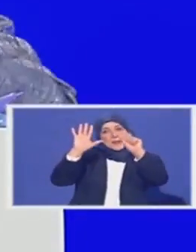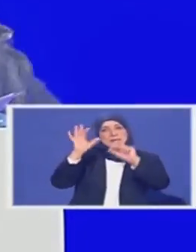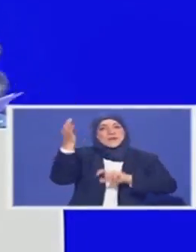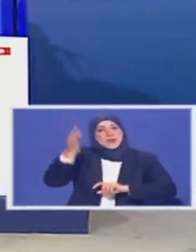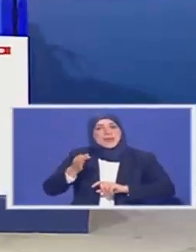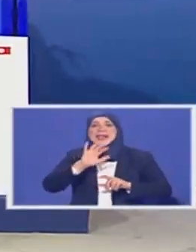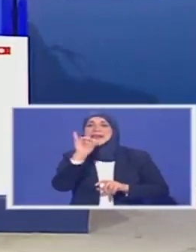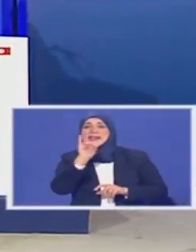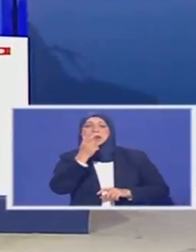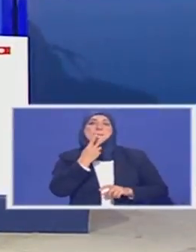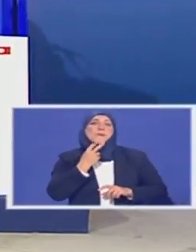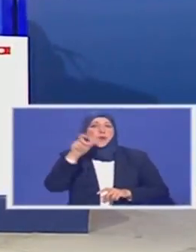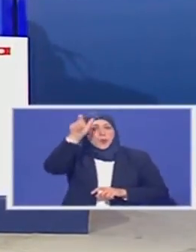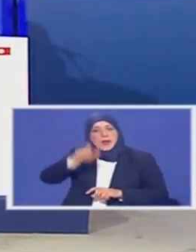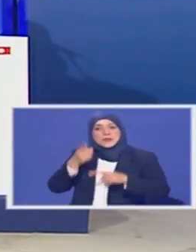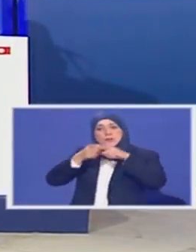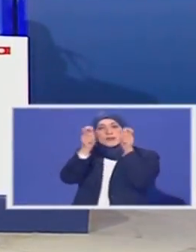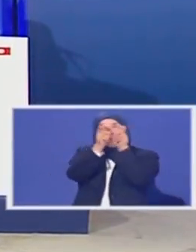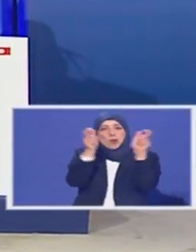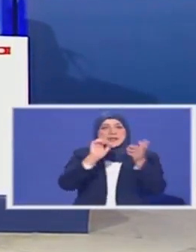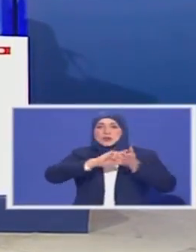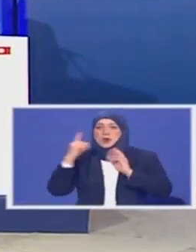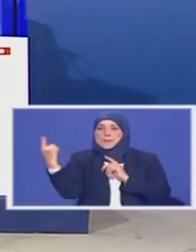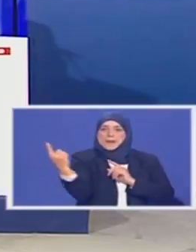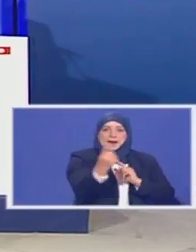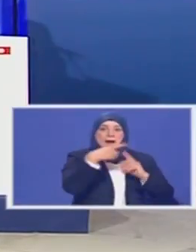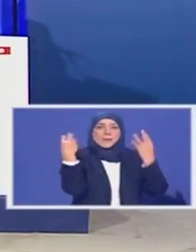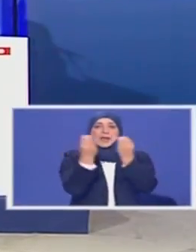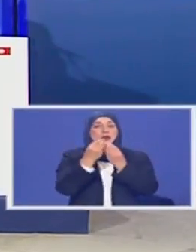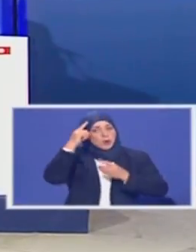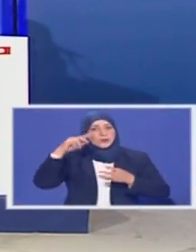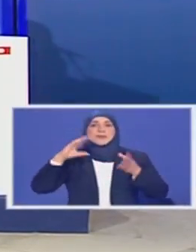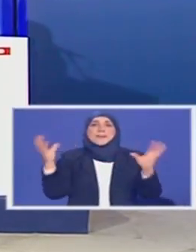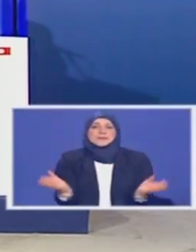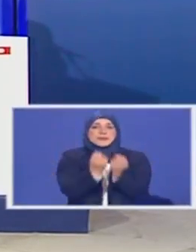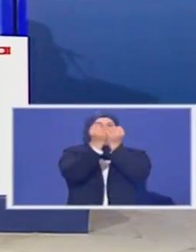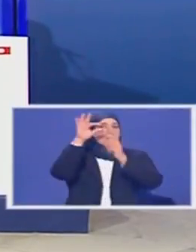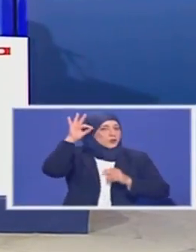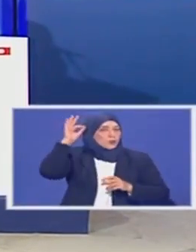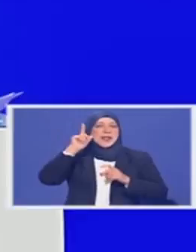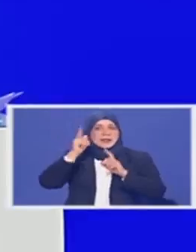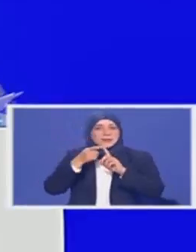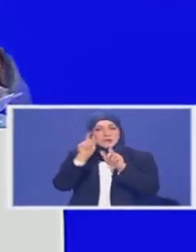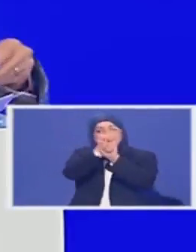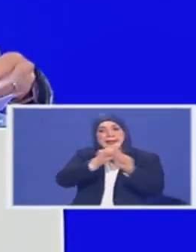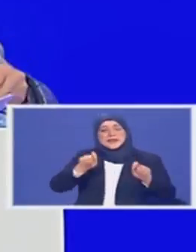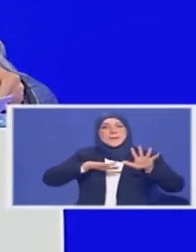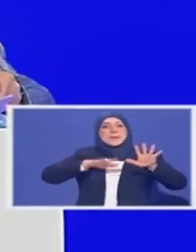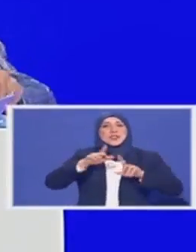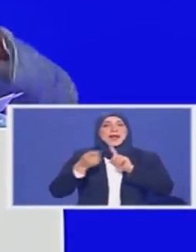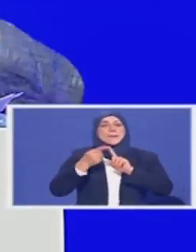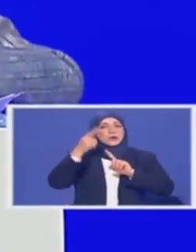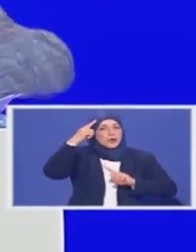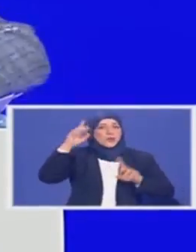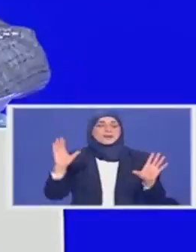المؤسسات، انخراط المجموعة الوطنية لإنجاحها، وهذه معناها المسؤولية والالتزام، معناها عامل هام